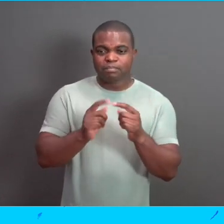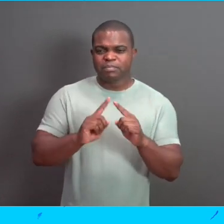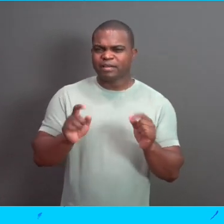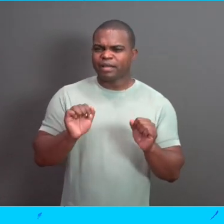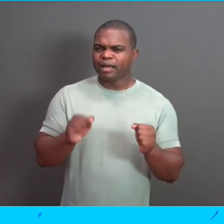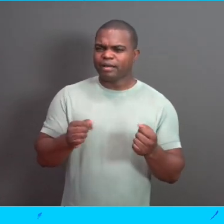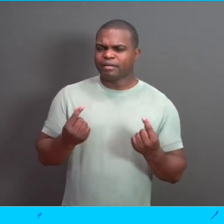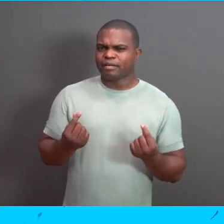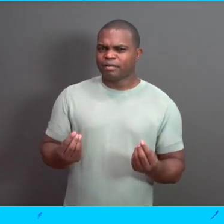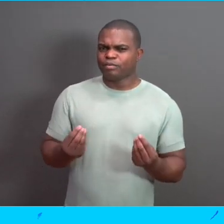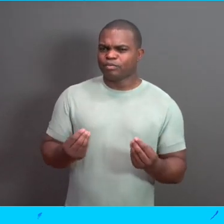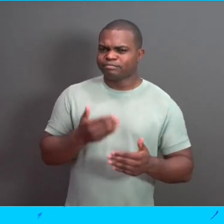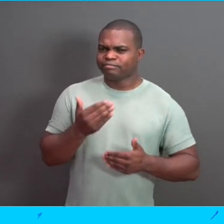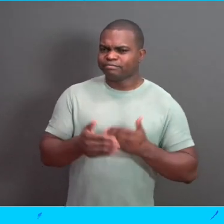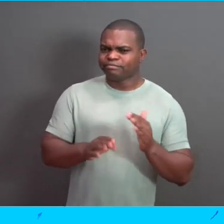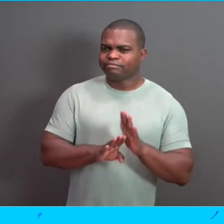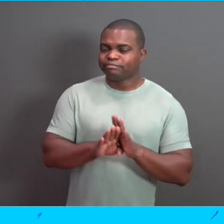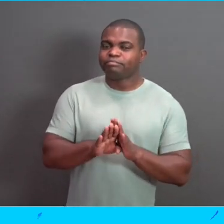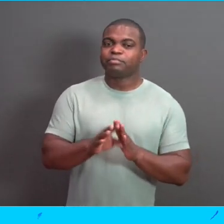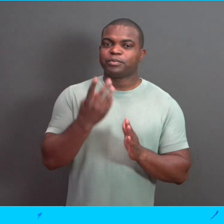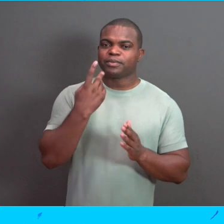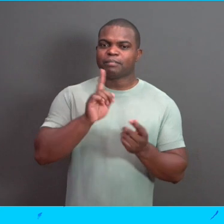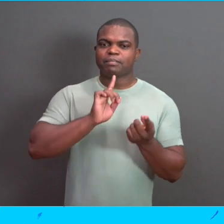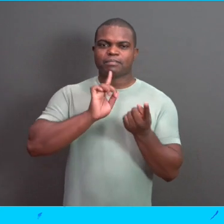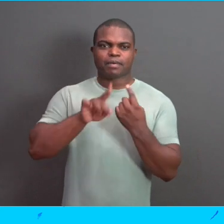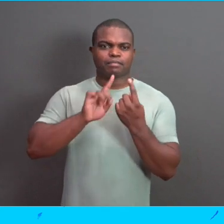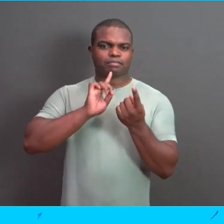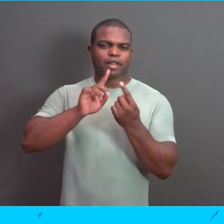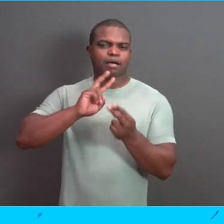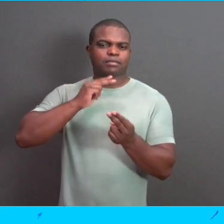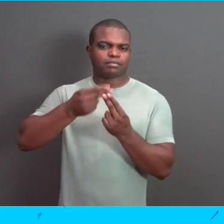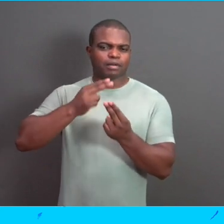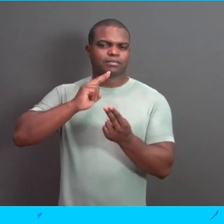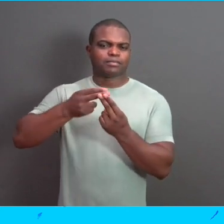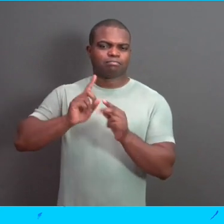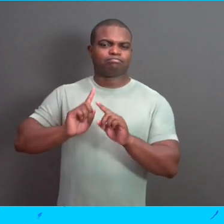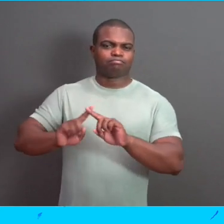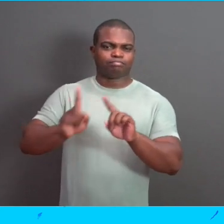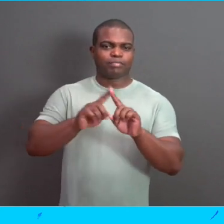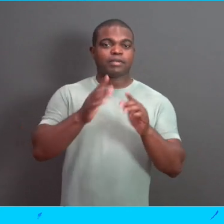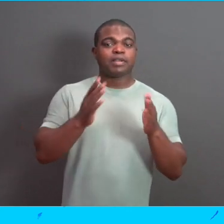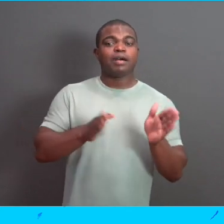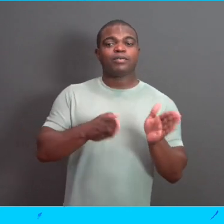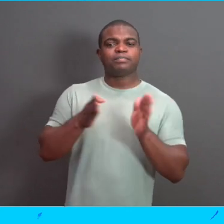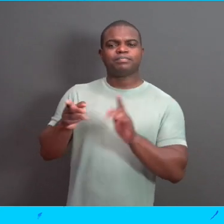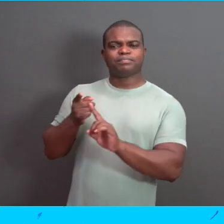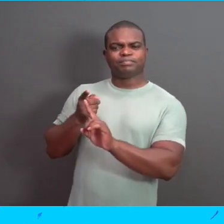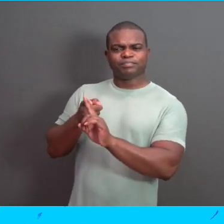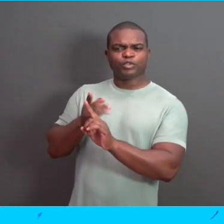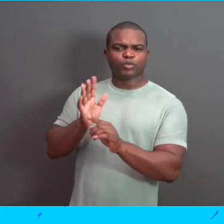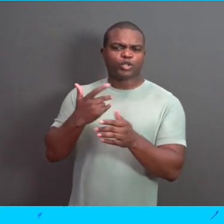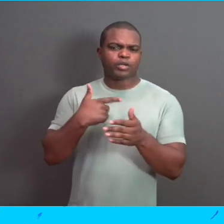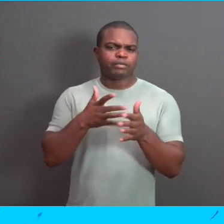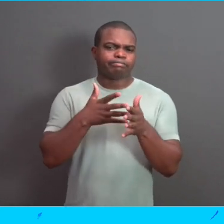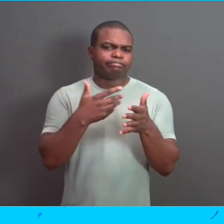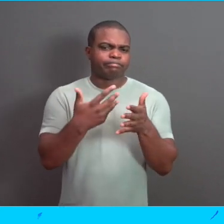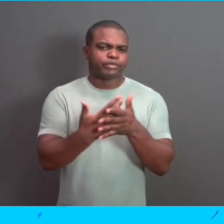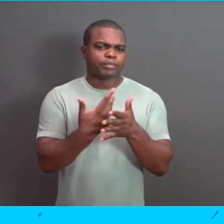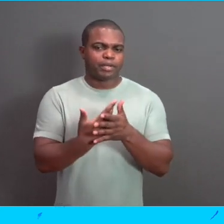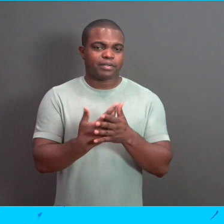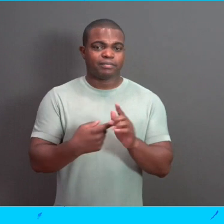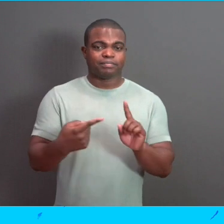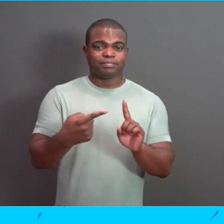peut faire? On va trouver quelques réponses. Donc, nous avons